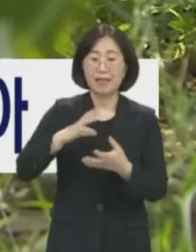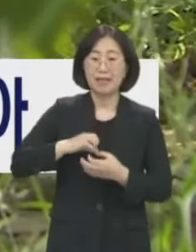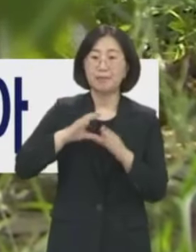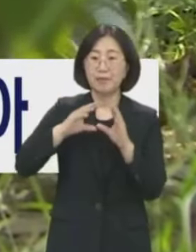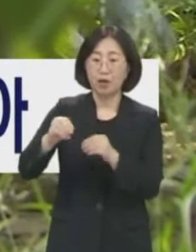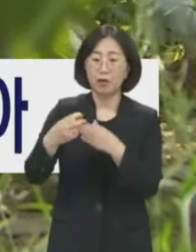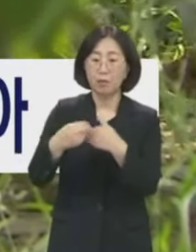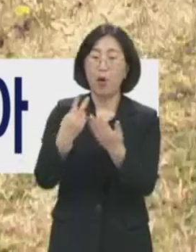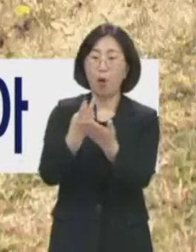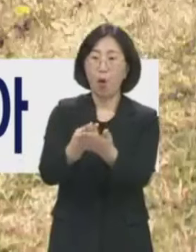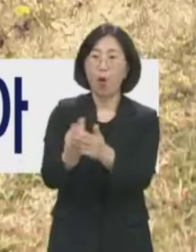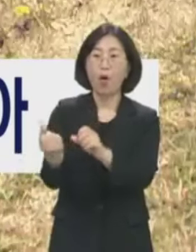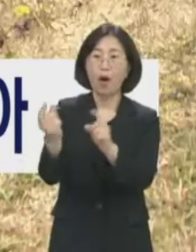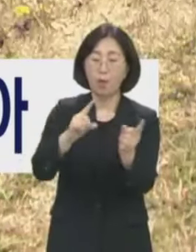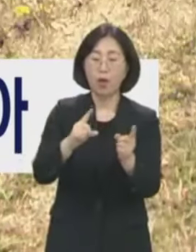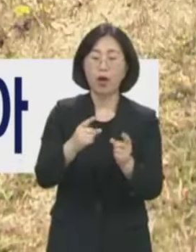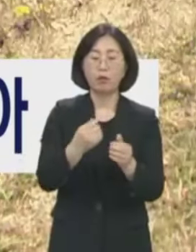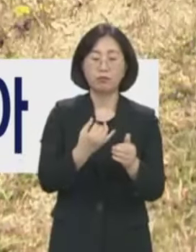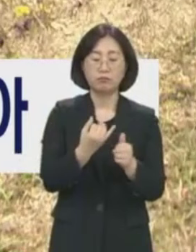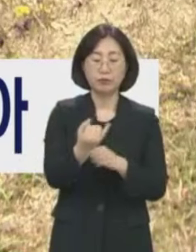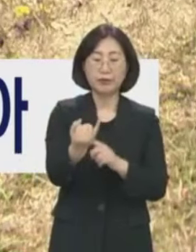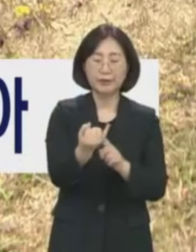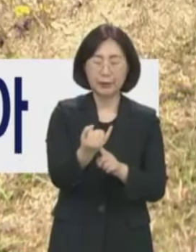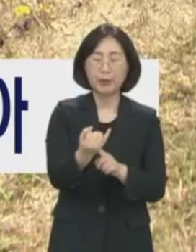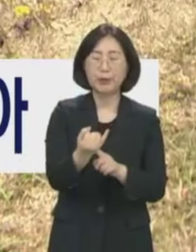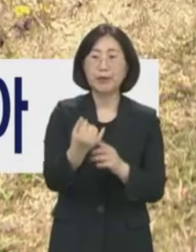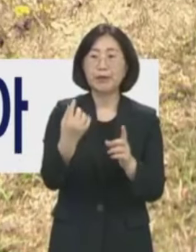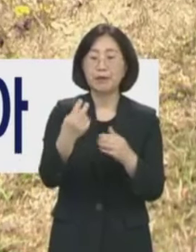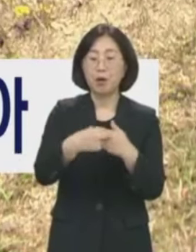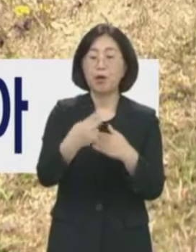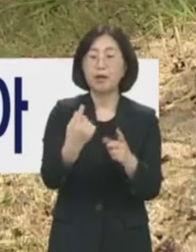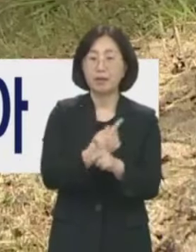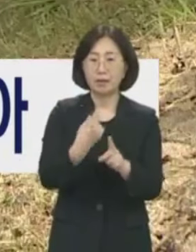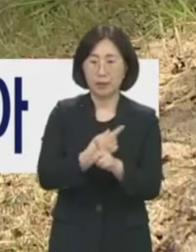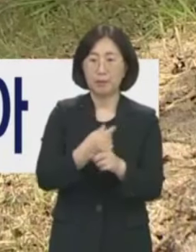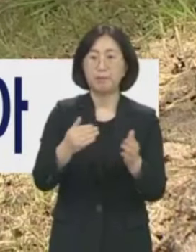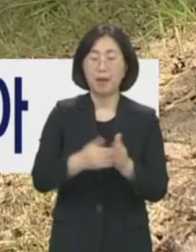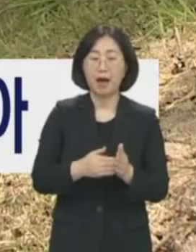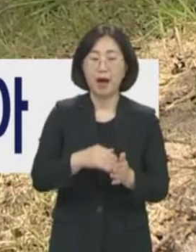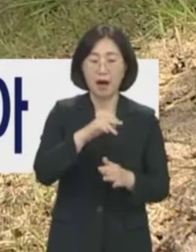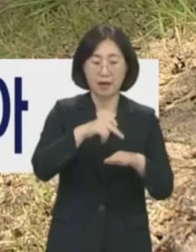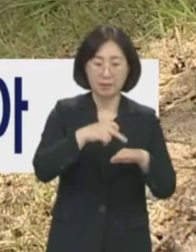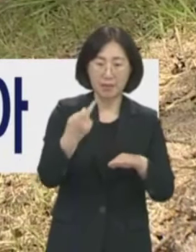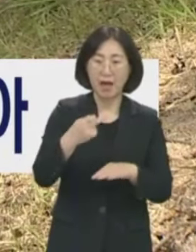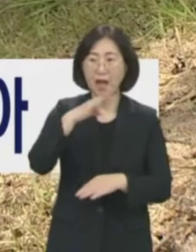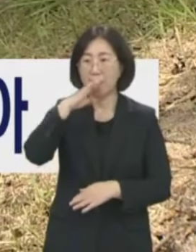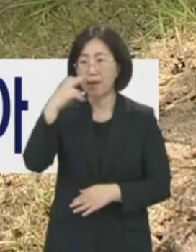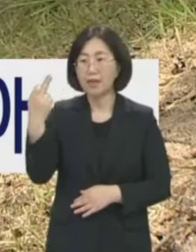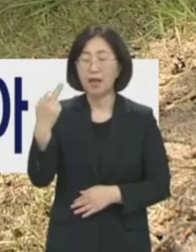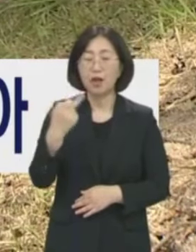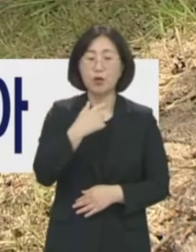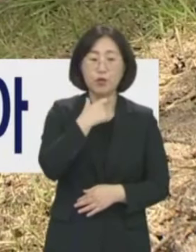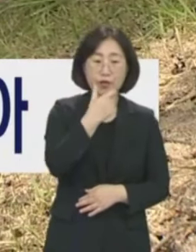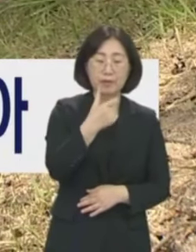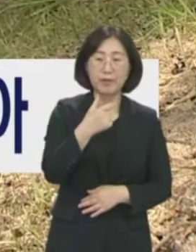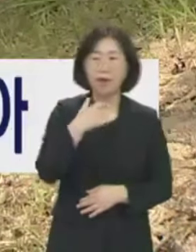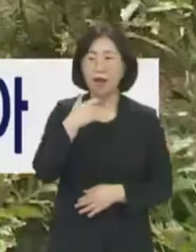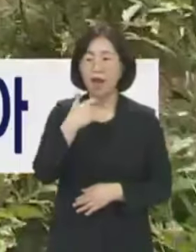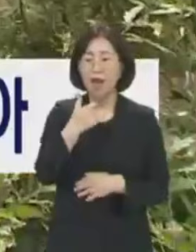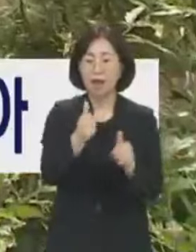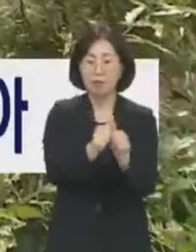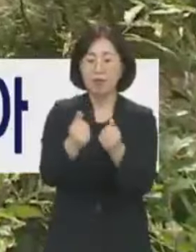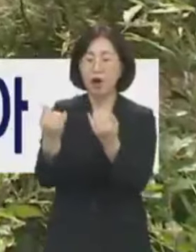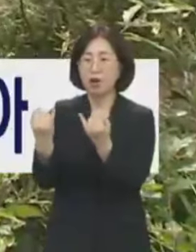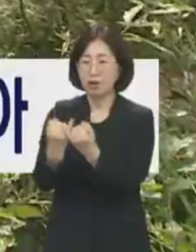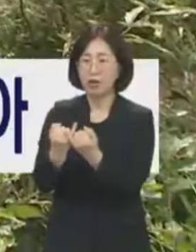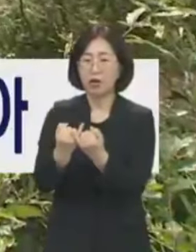60대 아내도 병원에서 치료를 받았습니다. 또 금산군 군북면과 예산군 고덕면에선 각각 60대 남성과 여성이 벌에